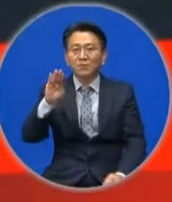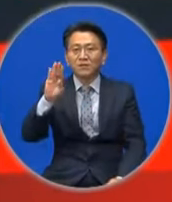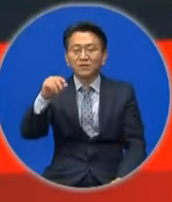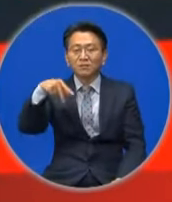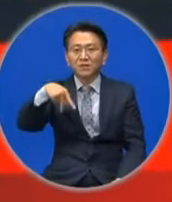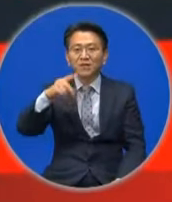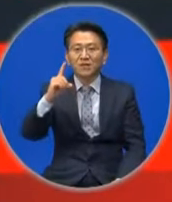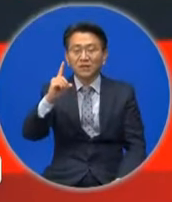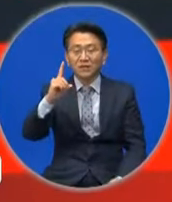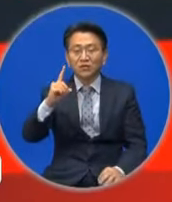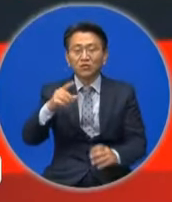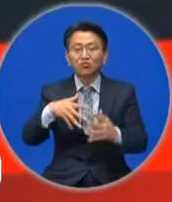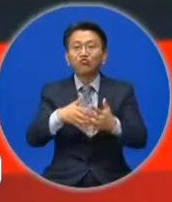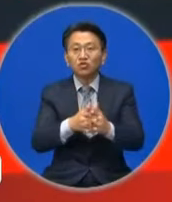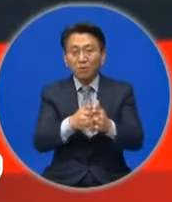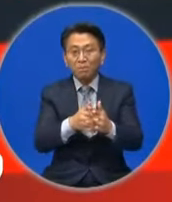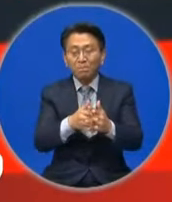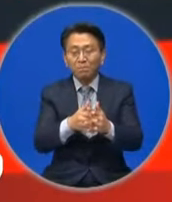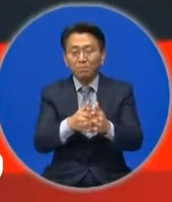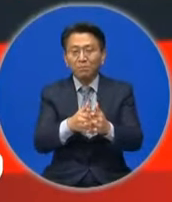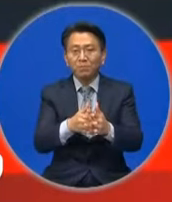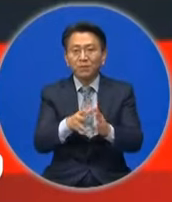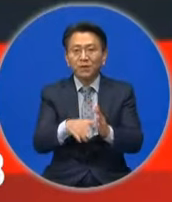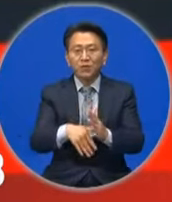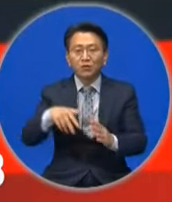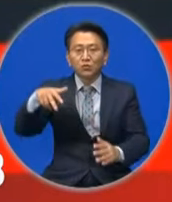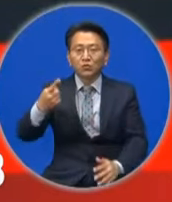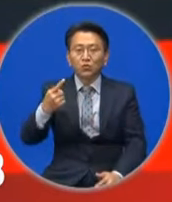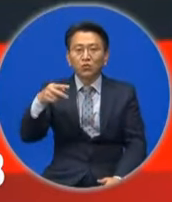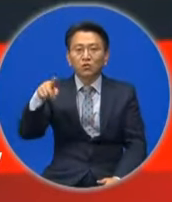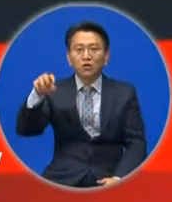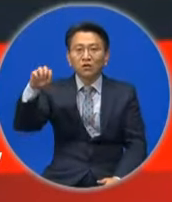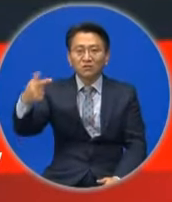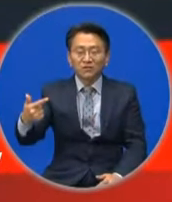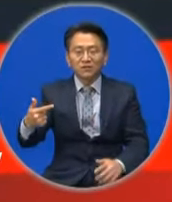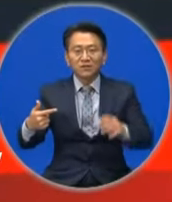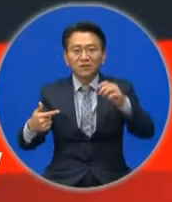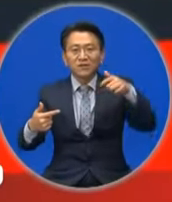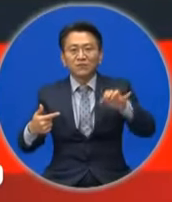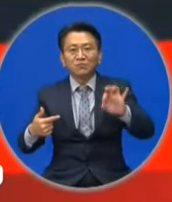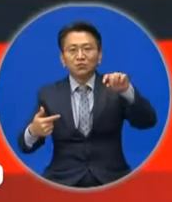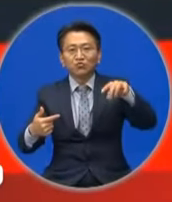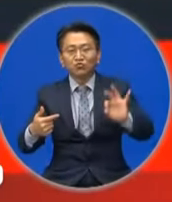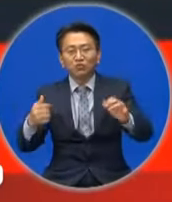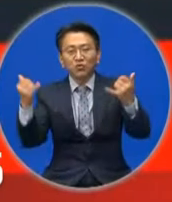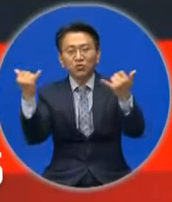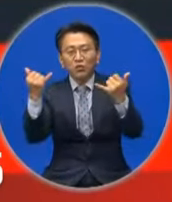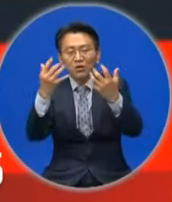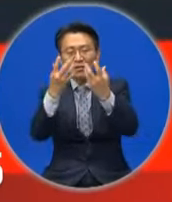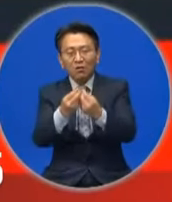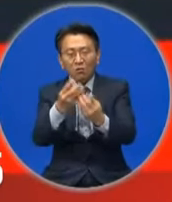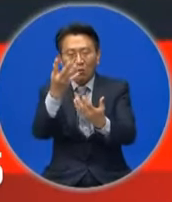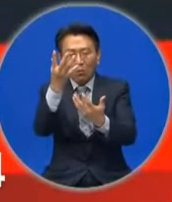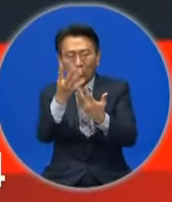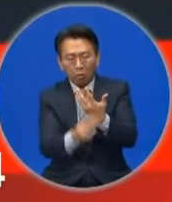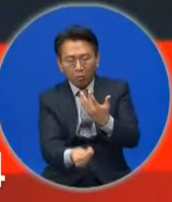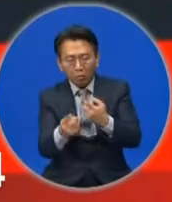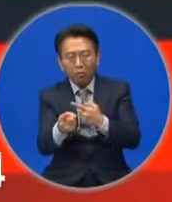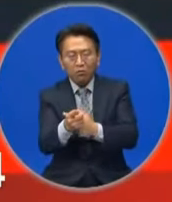수첩에서 그 조성과 김웅 의원 간의 녹취록을 일부를 떼갖고 짜짓기 보도를 19일 날